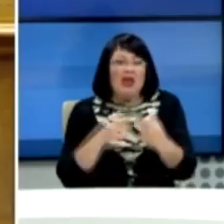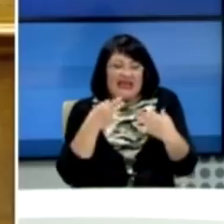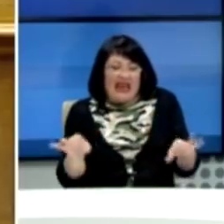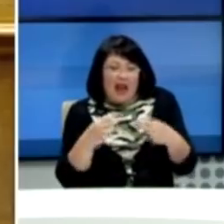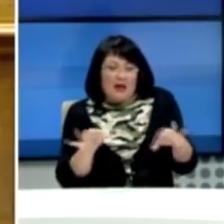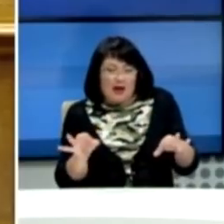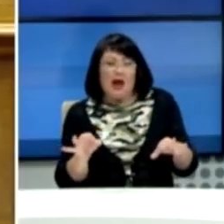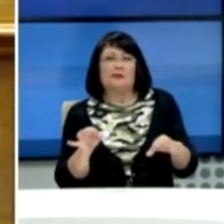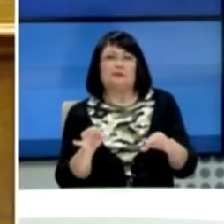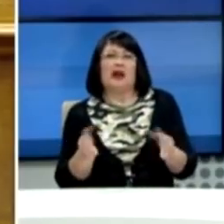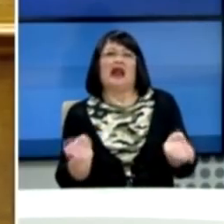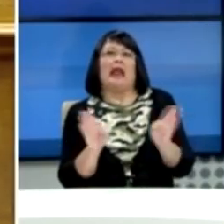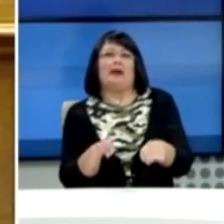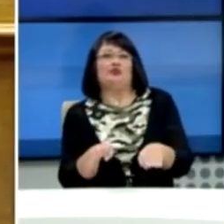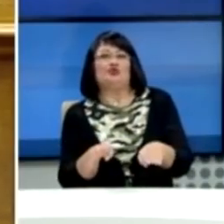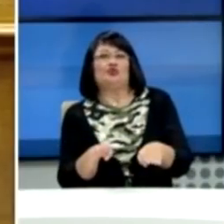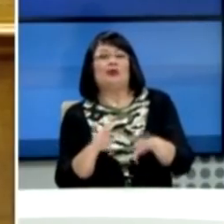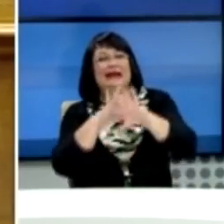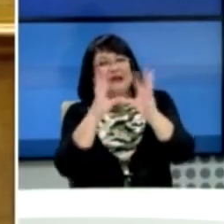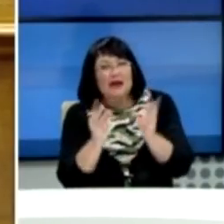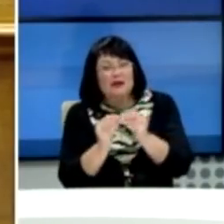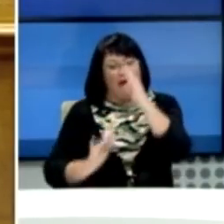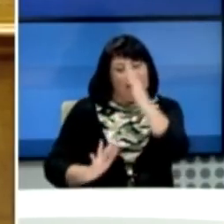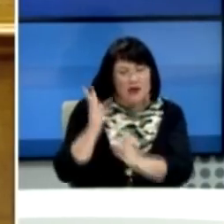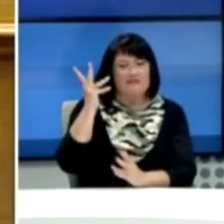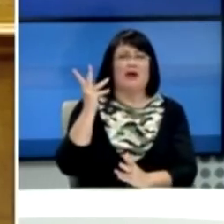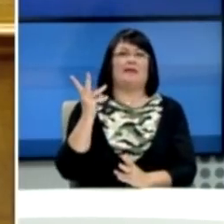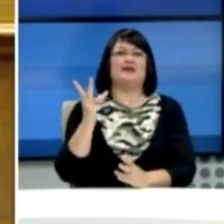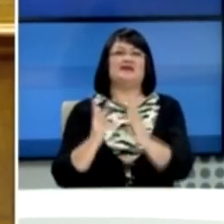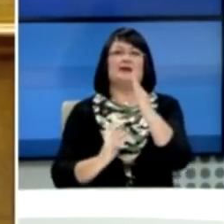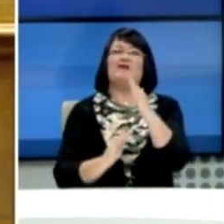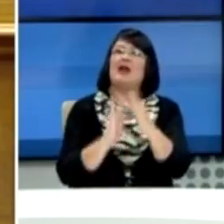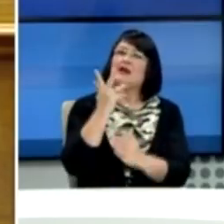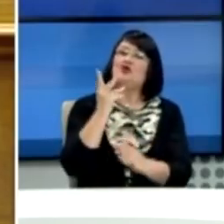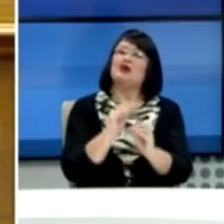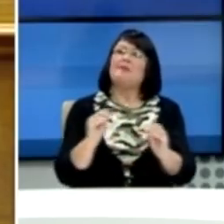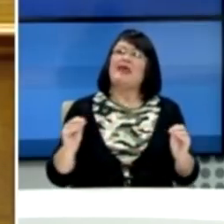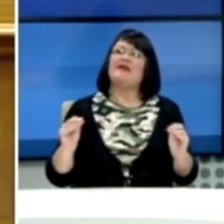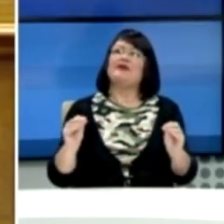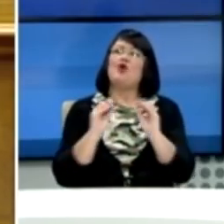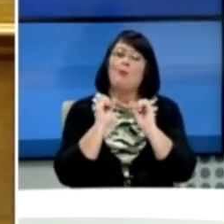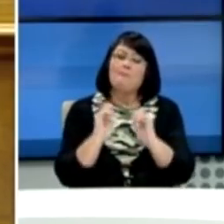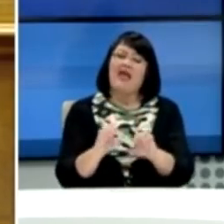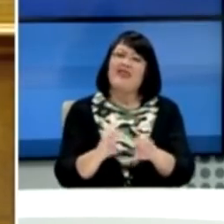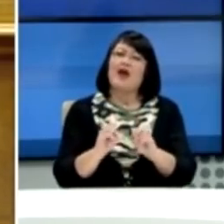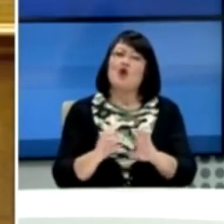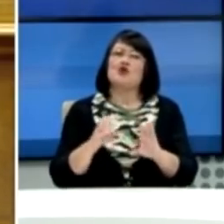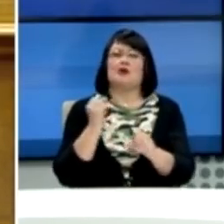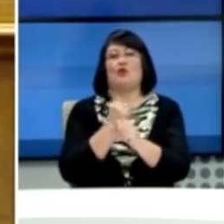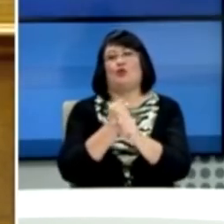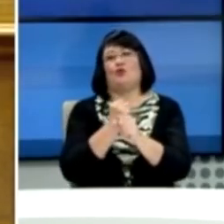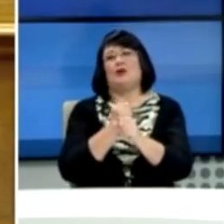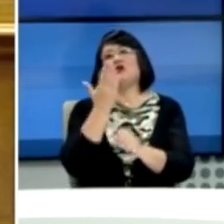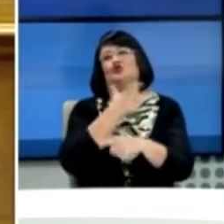που δημιουργήθηκαν, αλλά και συνολικότερα για την αναβάθμιση, τη βελτίωση του εκπαιδευτικού παιδαγωγικού έργου σε